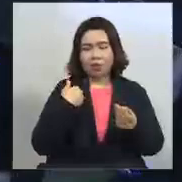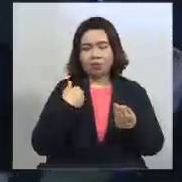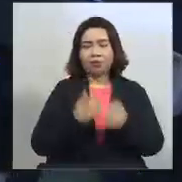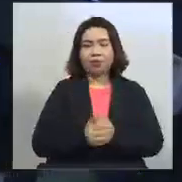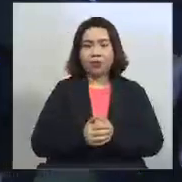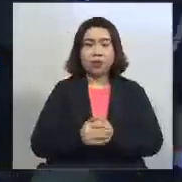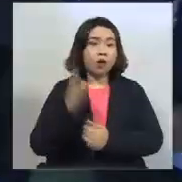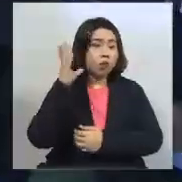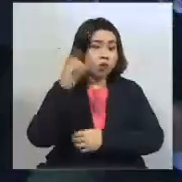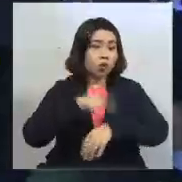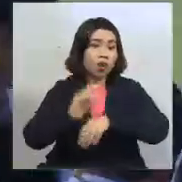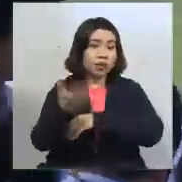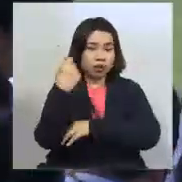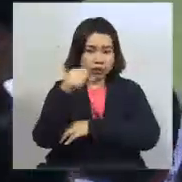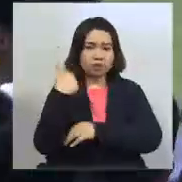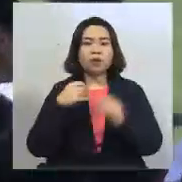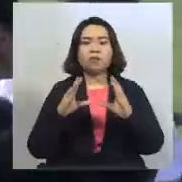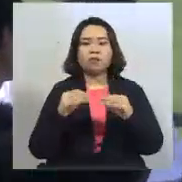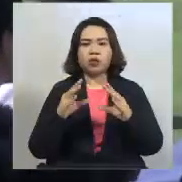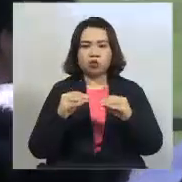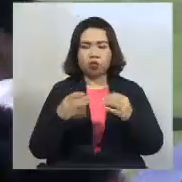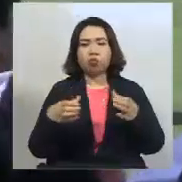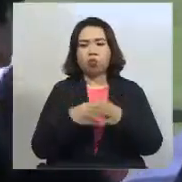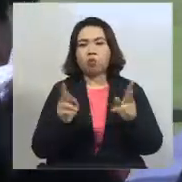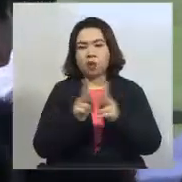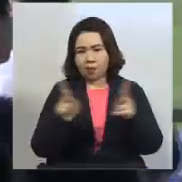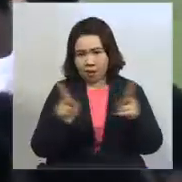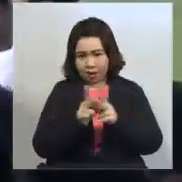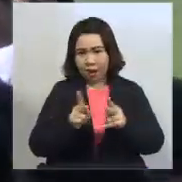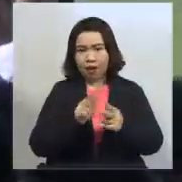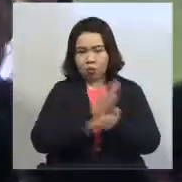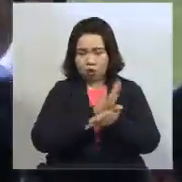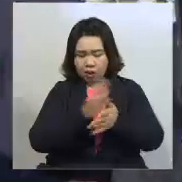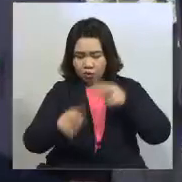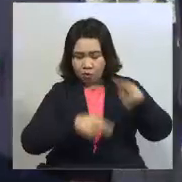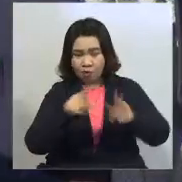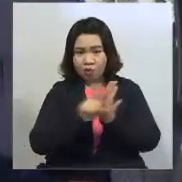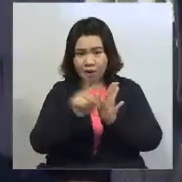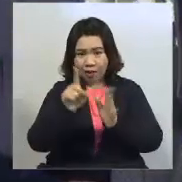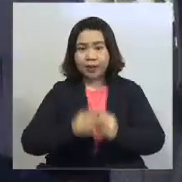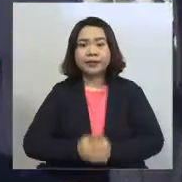รุ่งนี้ครับเวลา10นาฬิกาก็จะมีการประชุมกันของคณะกรรมการควบคุมโรงเรียนในนัดแรกนะฮะ